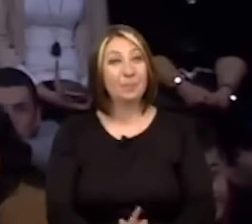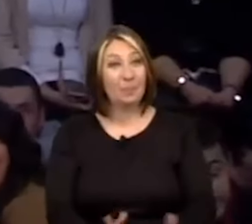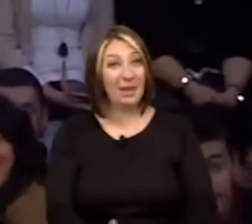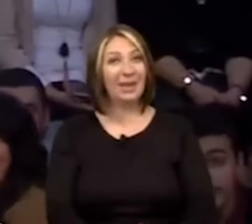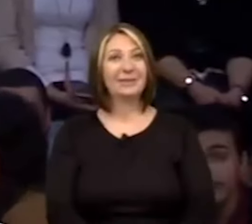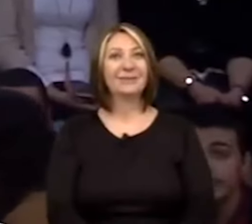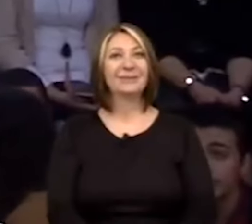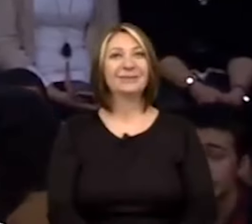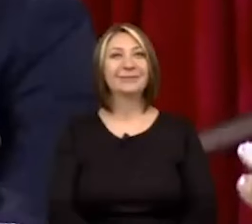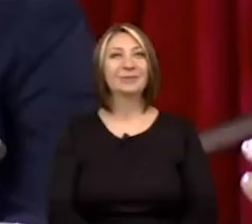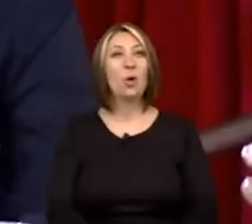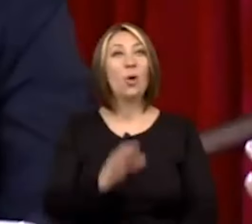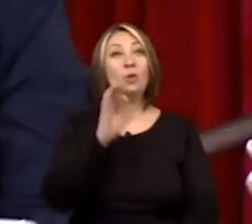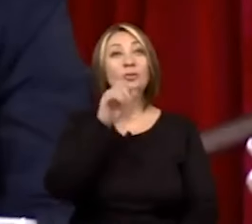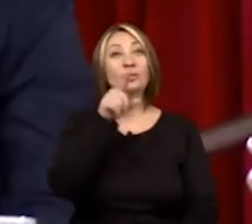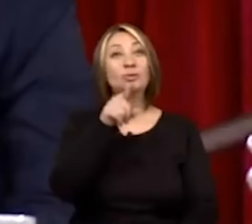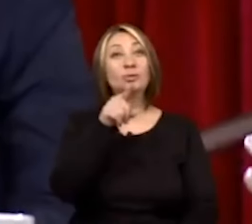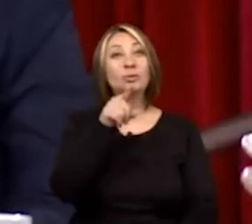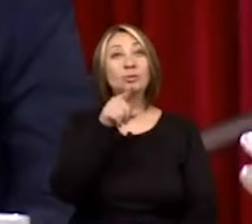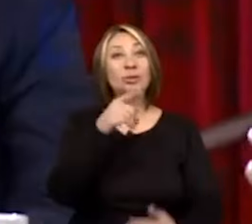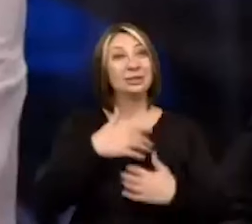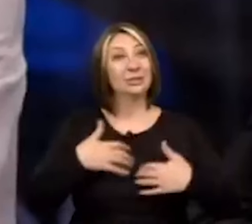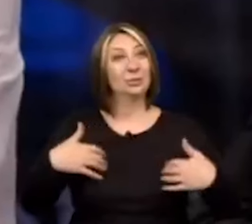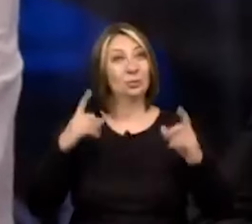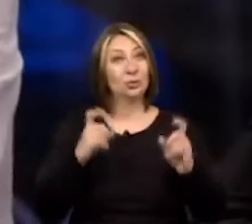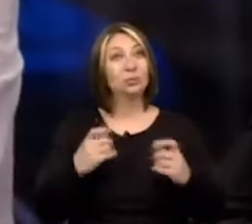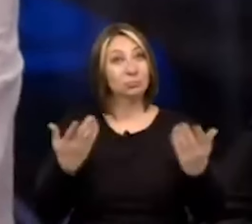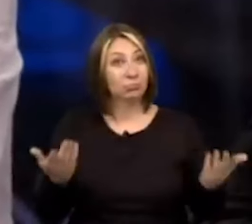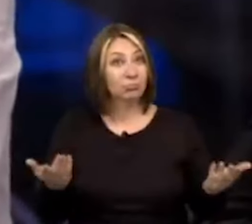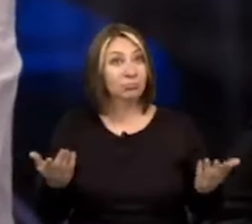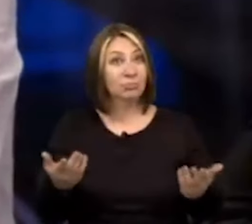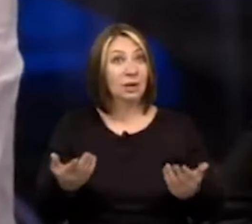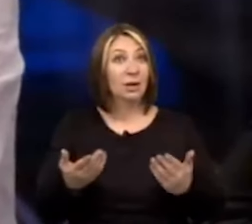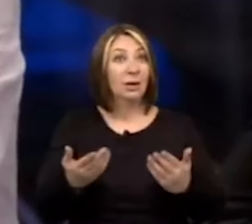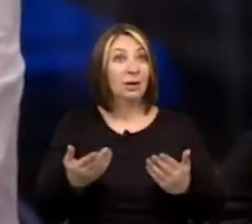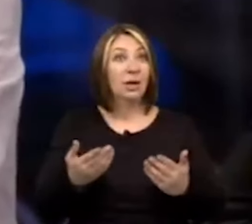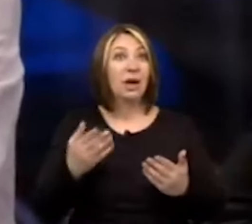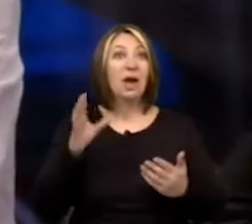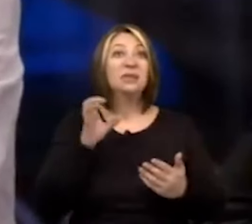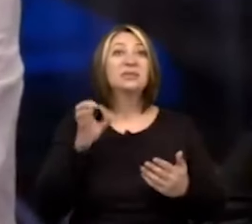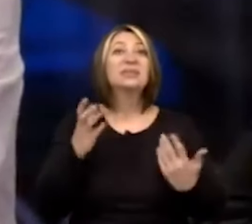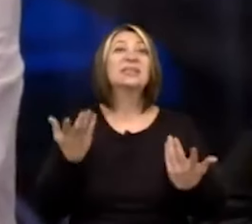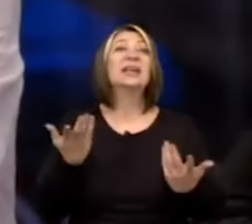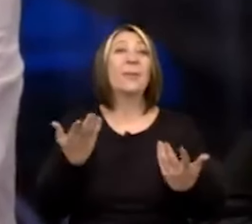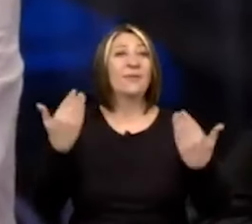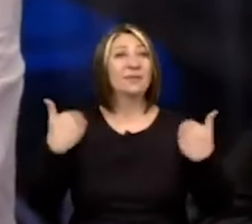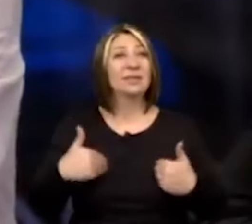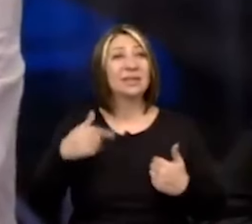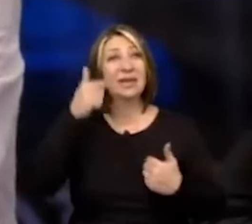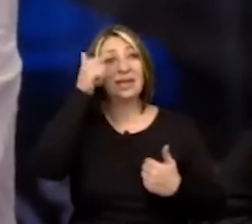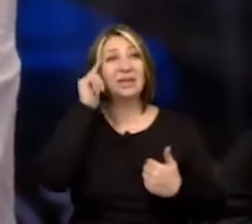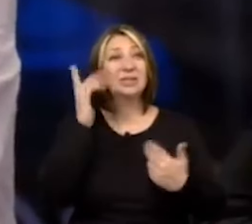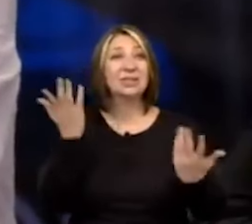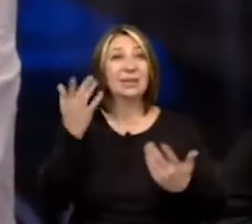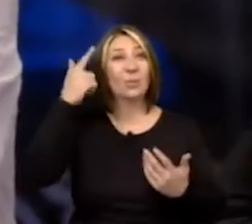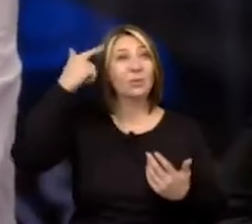Peki. Orçun, cesur musun? Tabii ki abi ama şey yani acıtıcı değil de böyle fiziksel. Kaşın